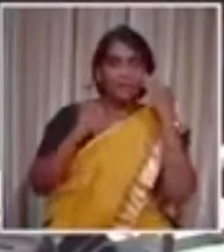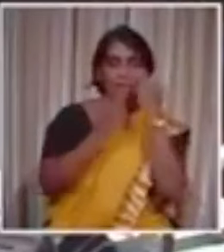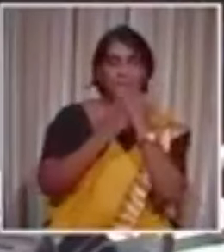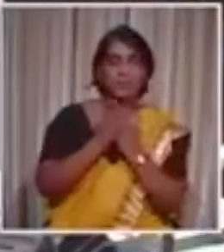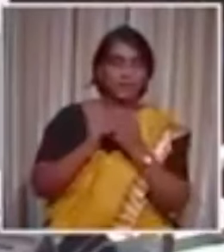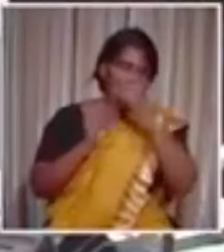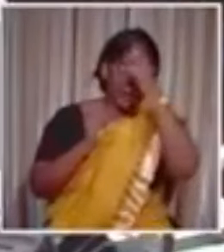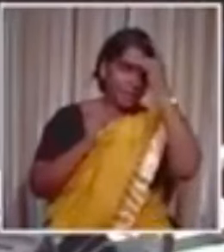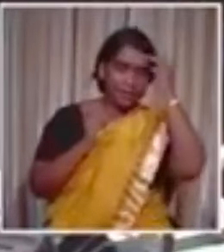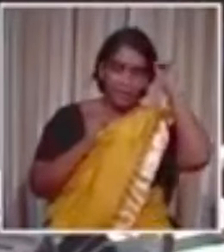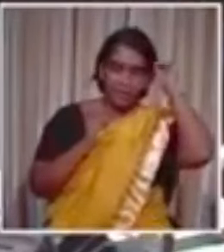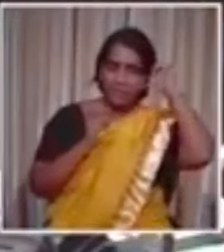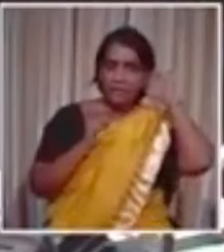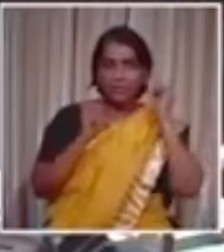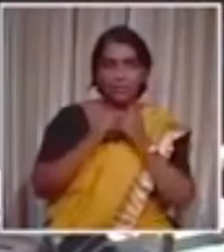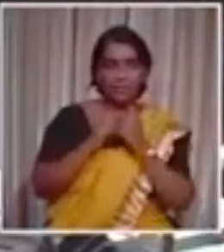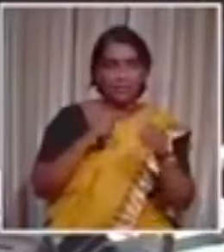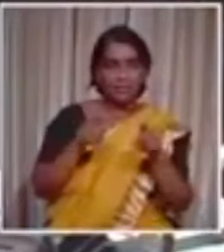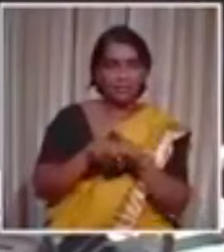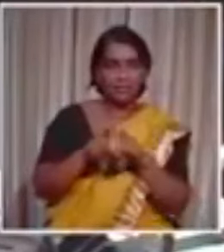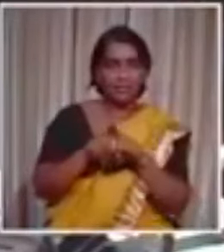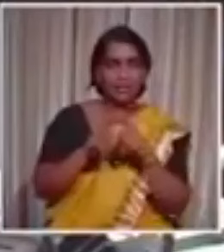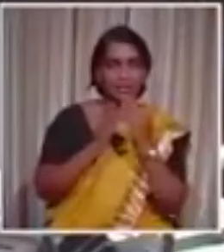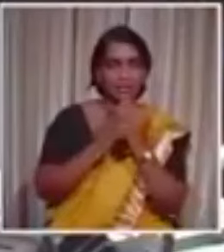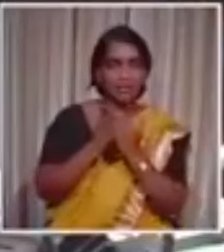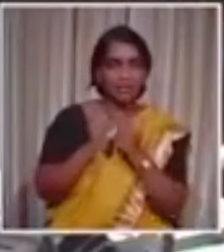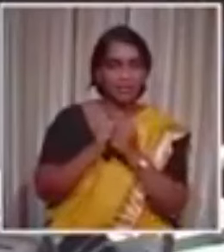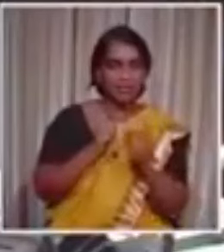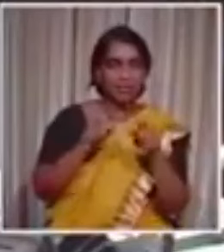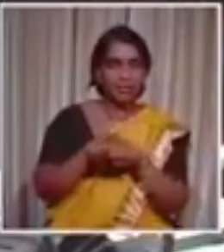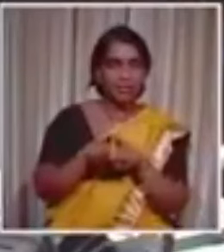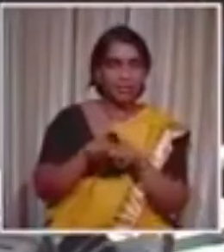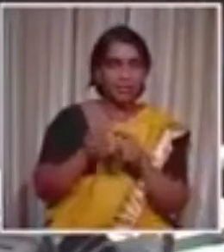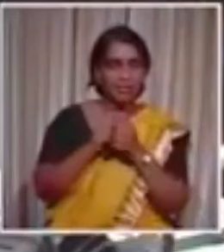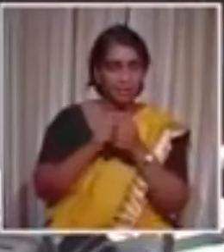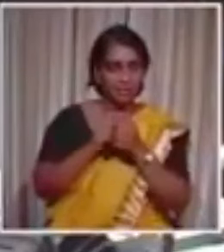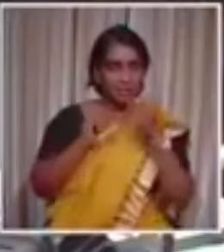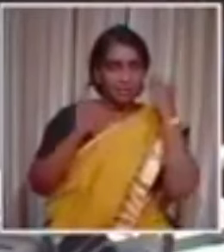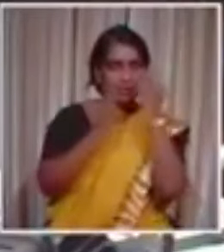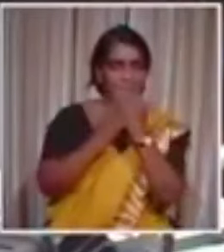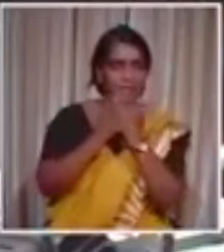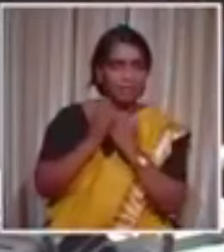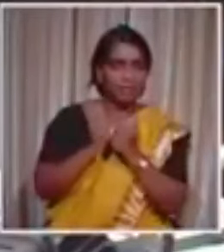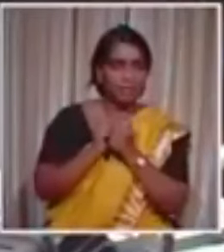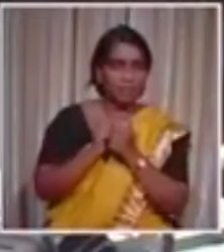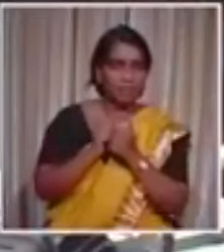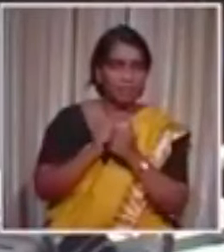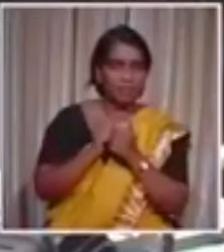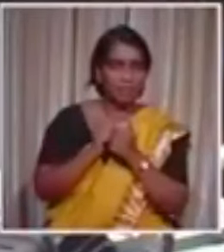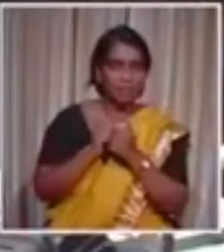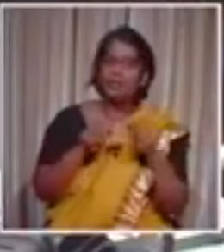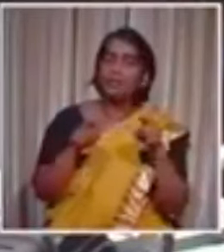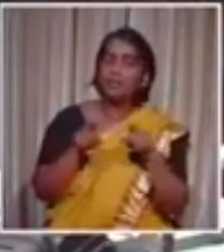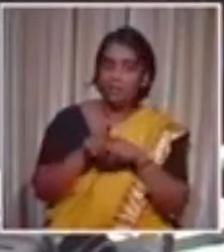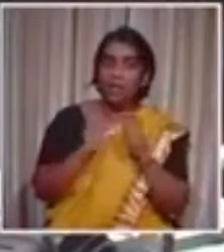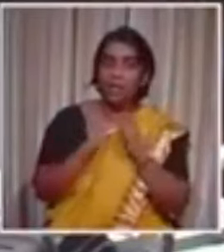him. Teltan ke sangkiran dengan kita virudduna, hebei Suah seria gini kita virudduna, hebei naya